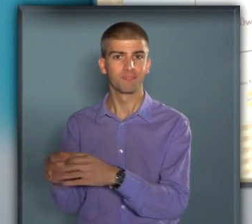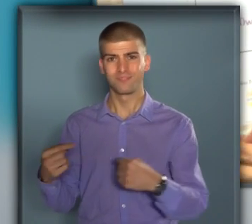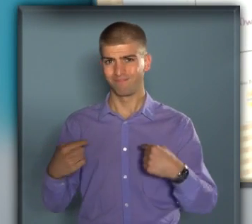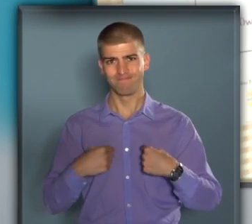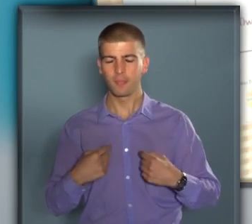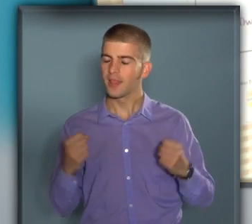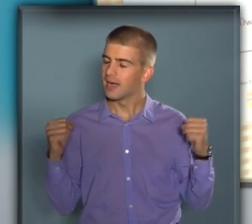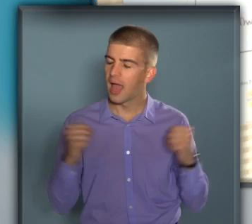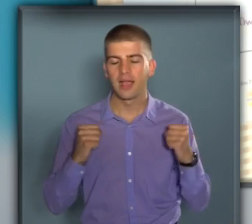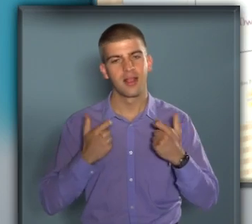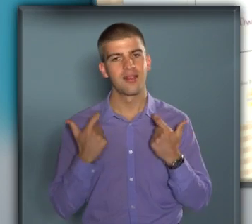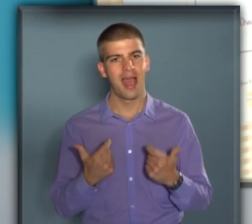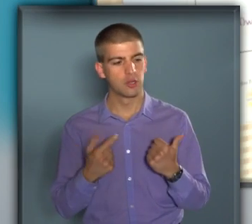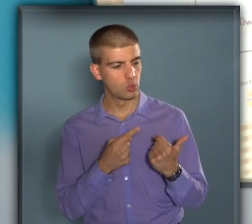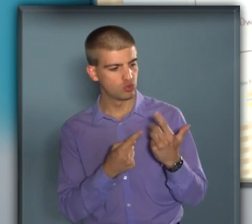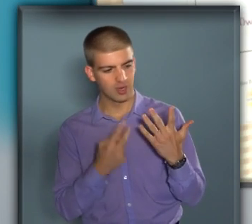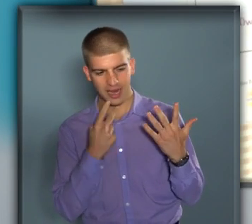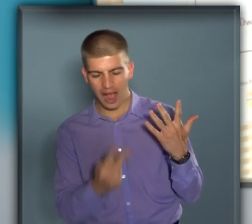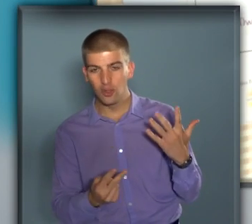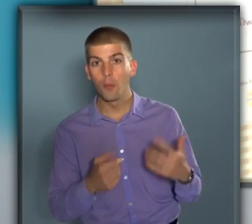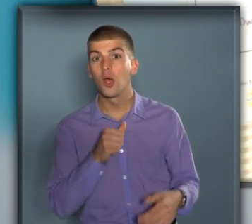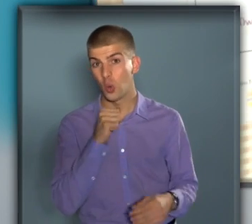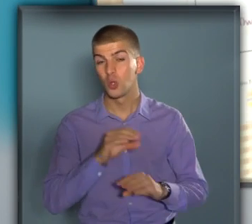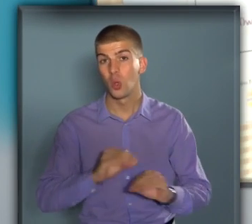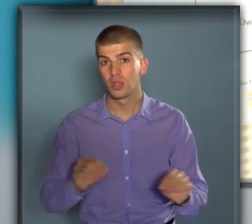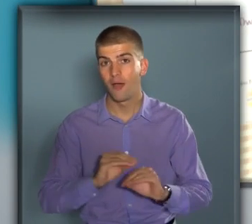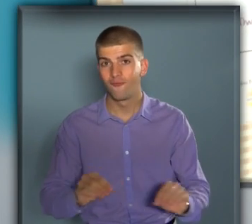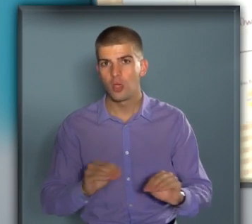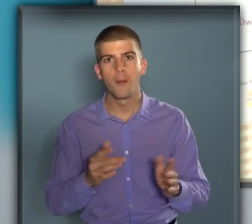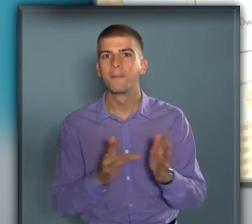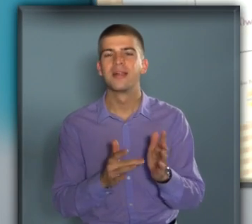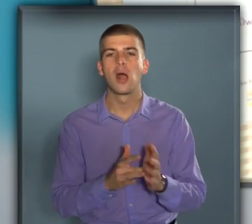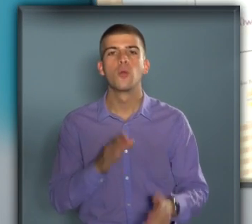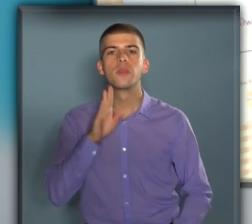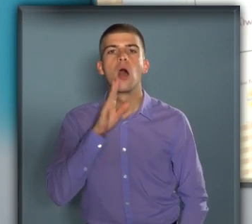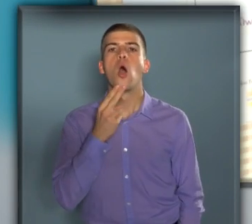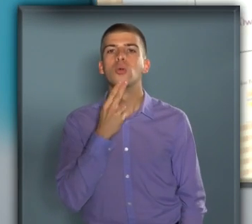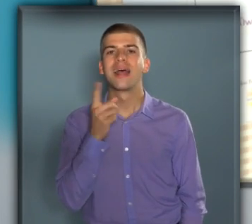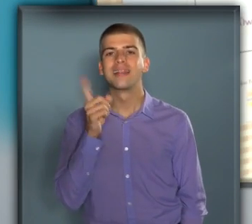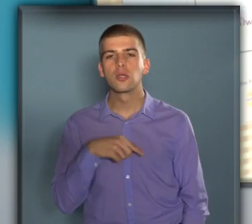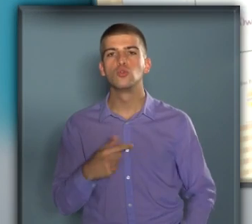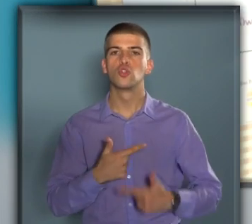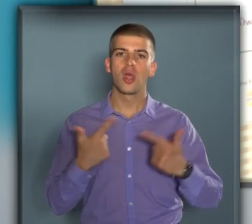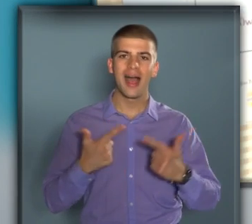látok. Mi a Gordon tanfolyamon tanítjuk azt az autentikus tanácsadó attitűdöt,